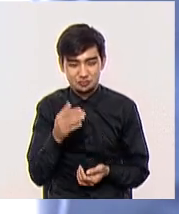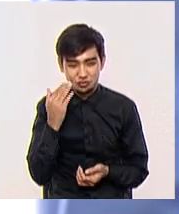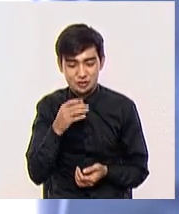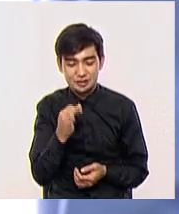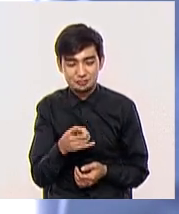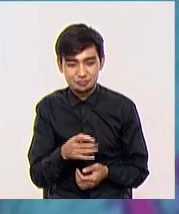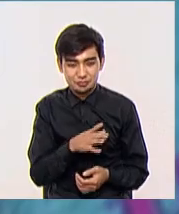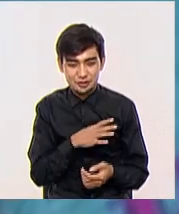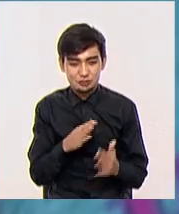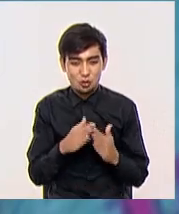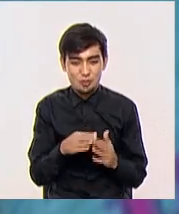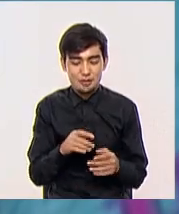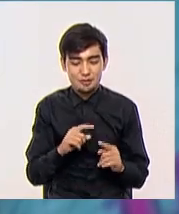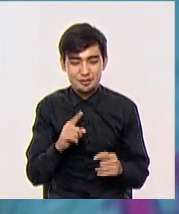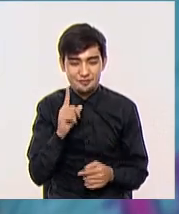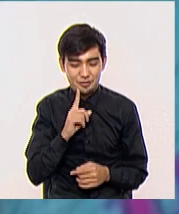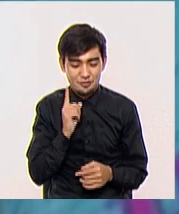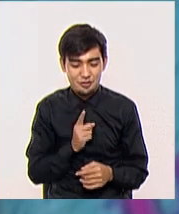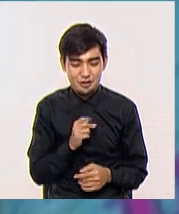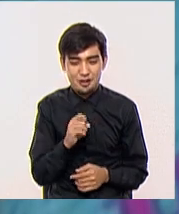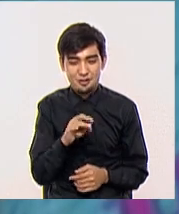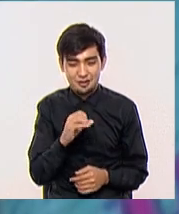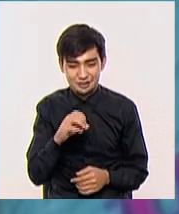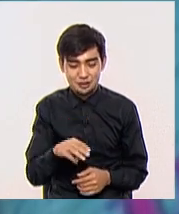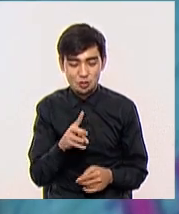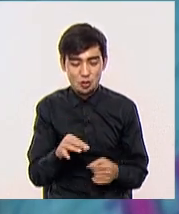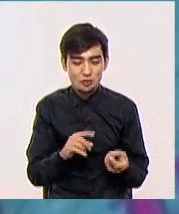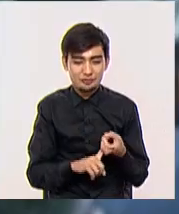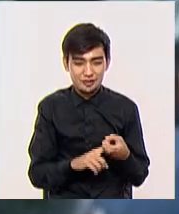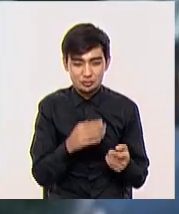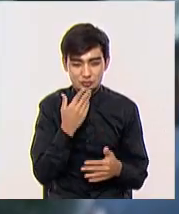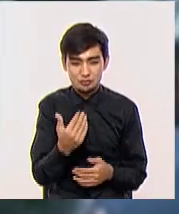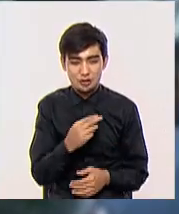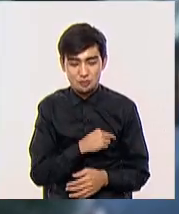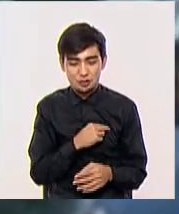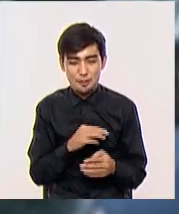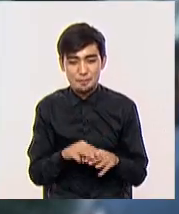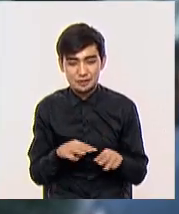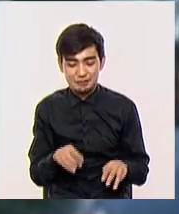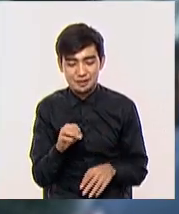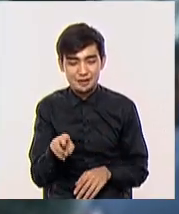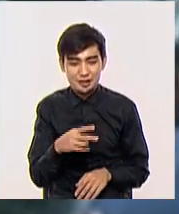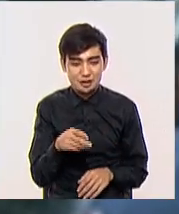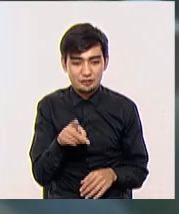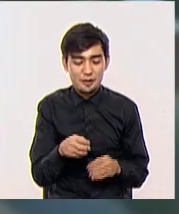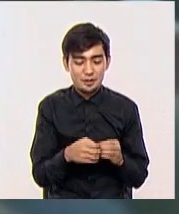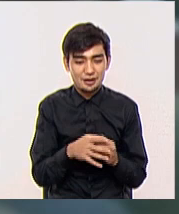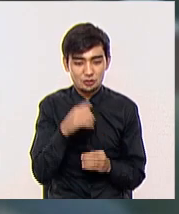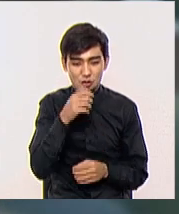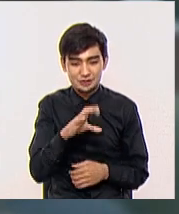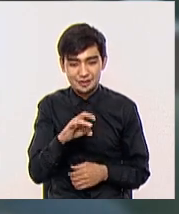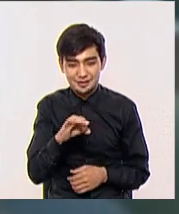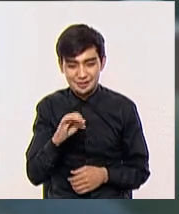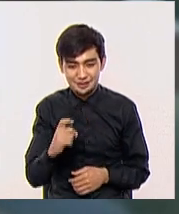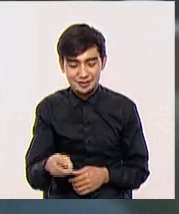Его поместили под домашний арест, однако уголовное дело не имеет отношения к его работе в министерстве. В декабре 2015 года Серик Ахметов